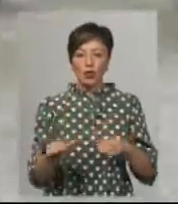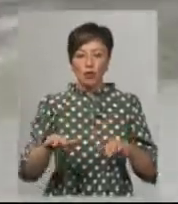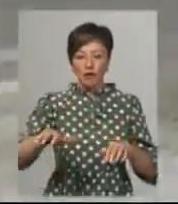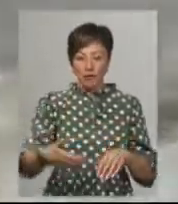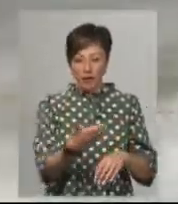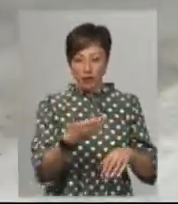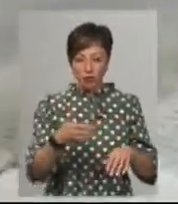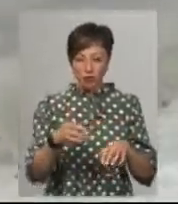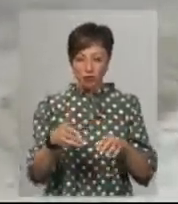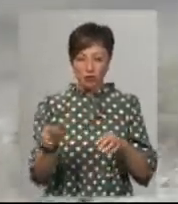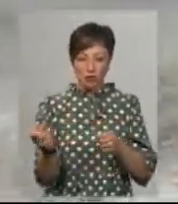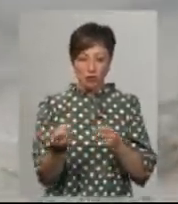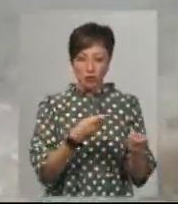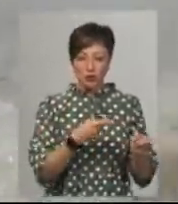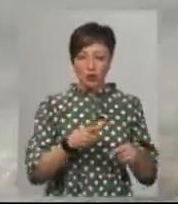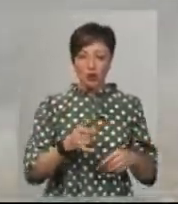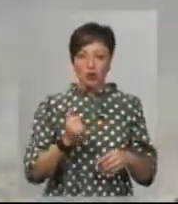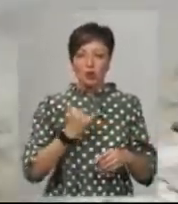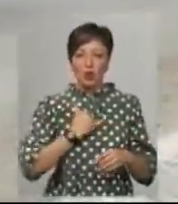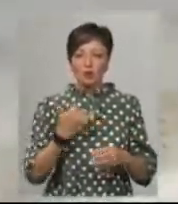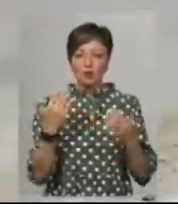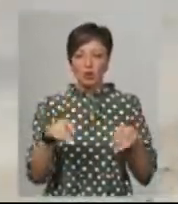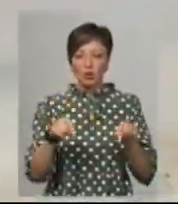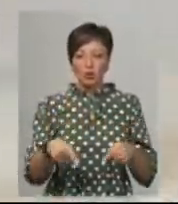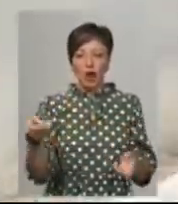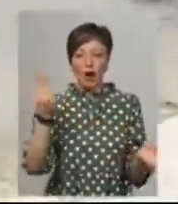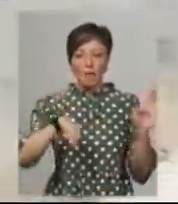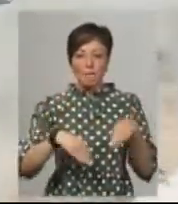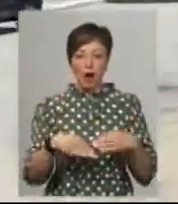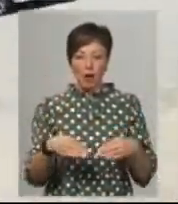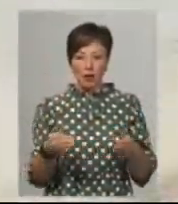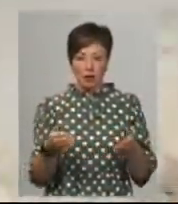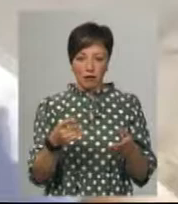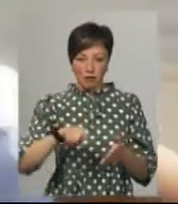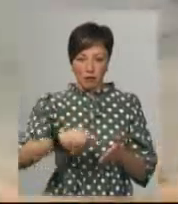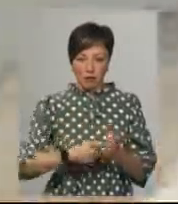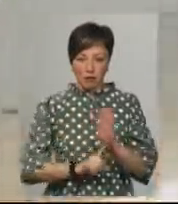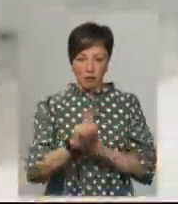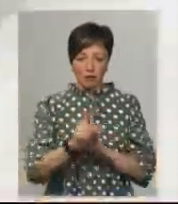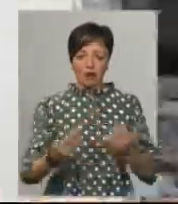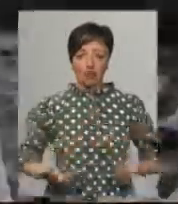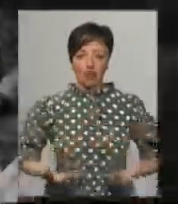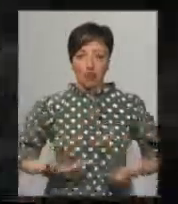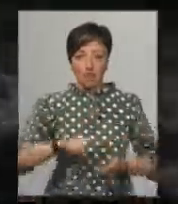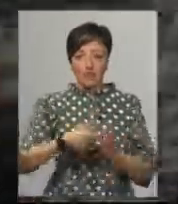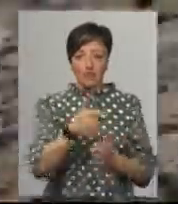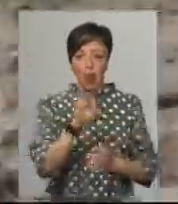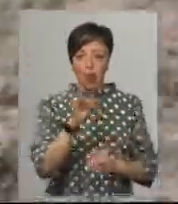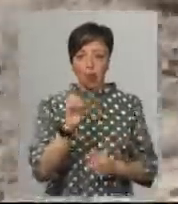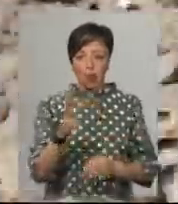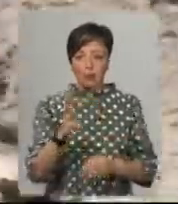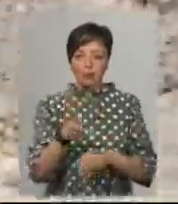викорчили. Вже у нас Карпати вже тут в Городку почалися. Житель Городка Олександр Степанюк